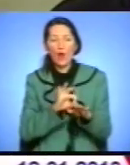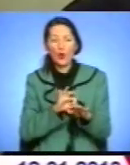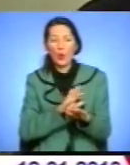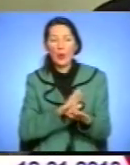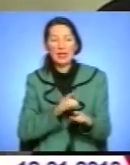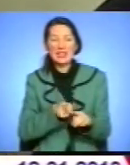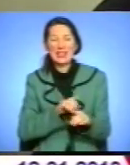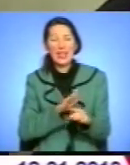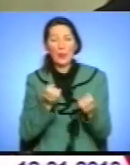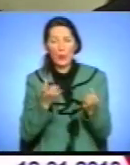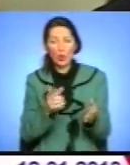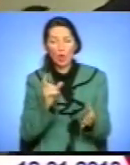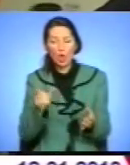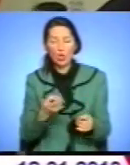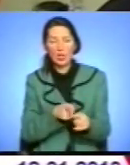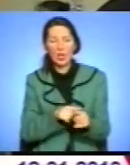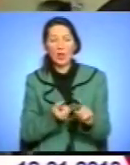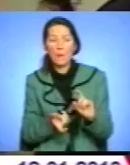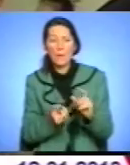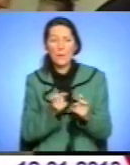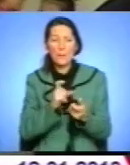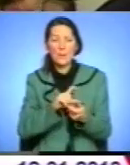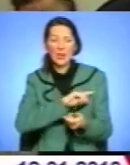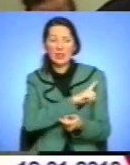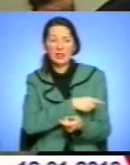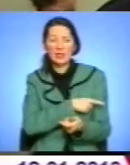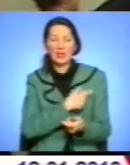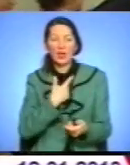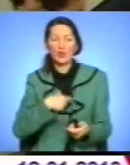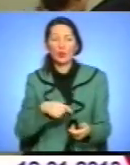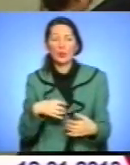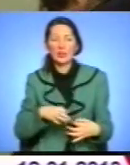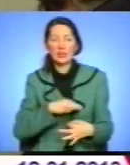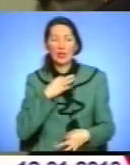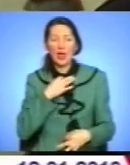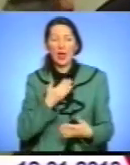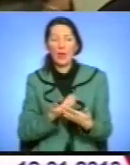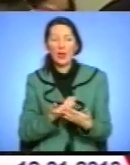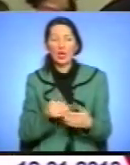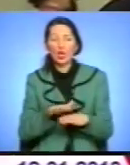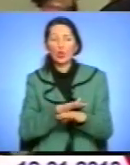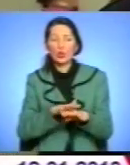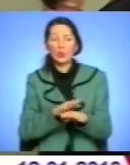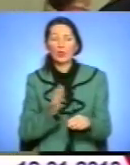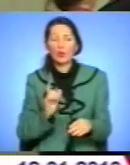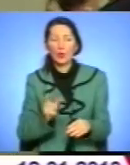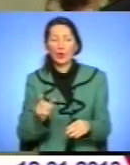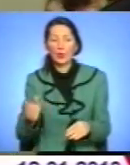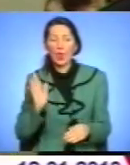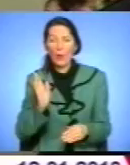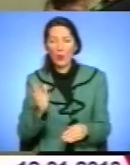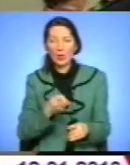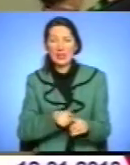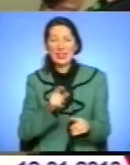просто людина, яка переборола в собі страх перед суспільством, людьми, майбутнім, а